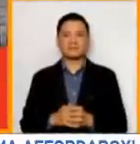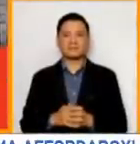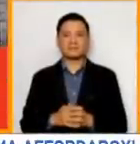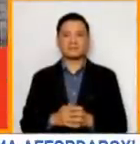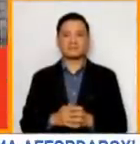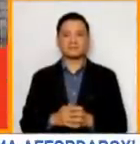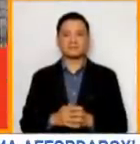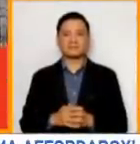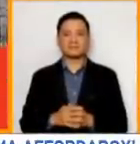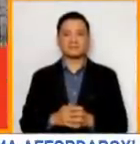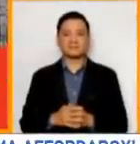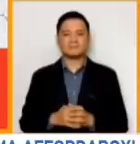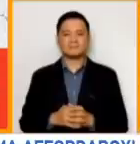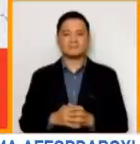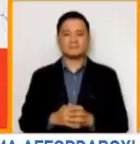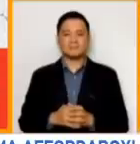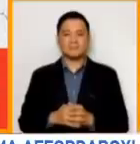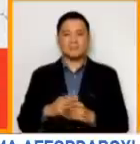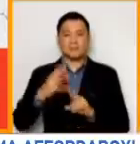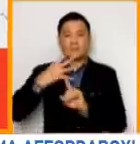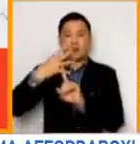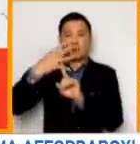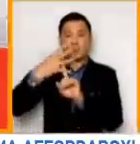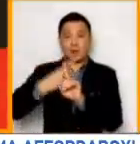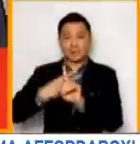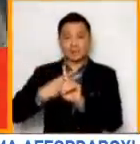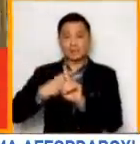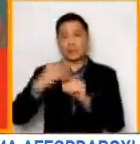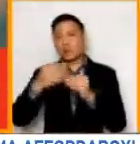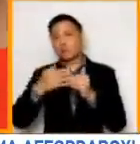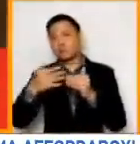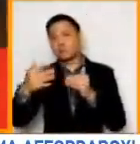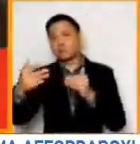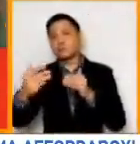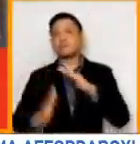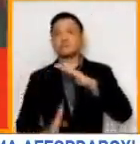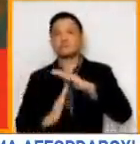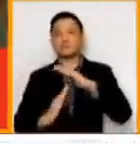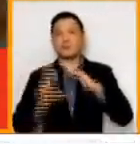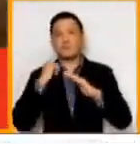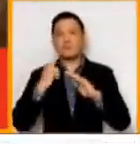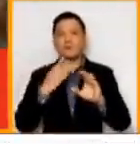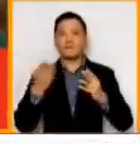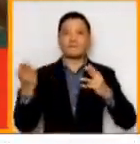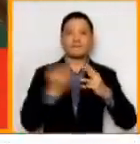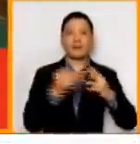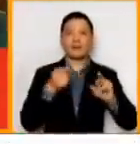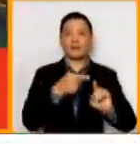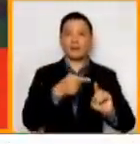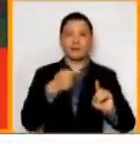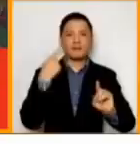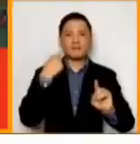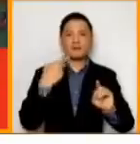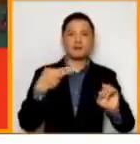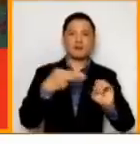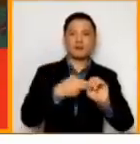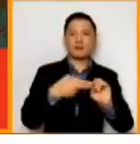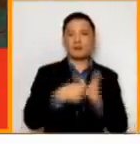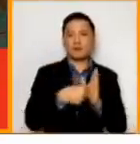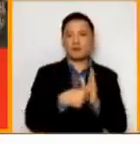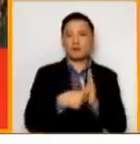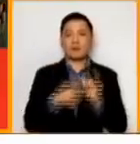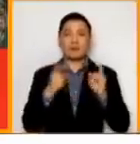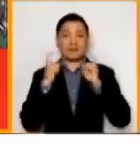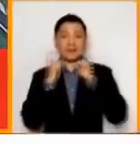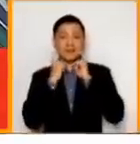Kulang apat na buwan bago ang deadline ng filing ng candidacy, wala pa raw desisyon si Davao City Mayor Inday Sara Duterte patungkol sa